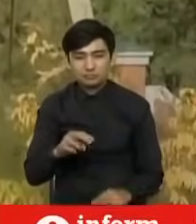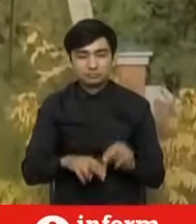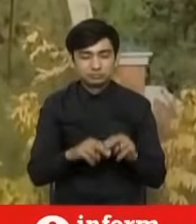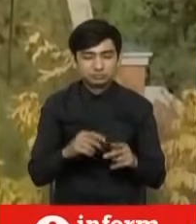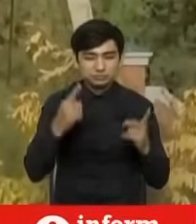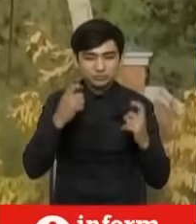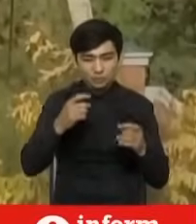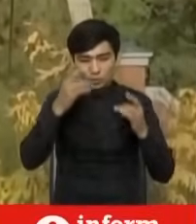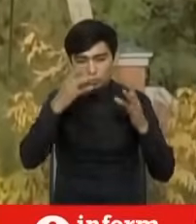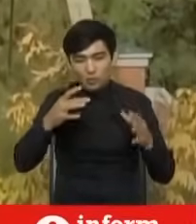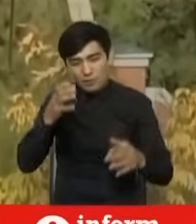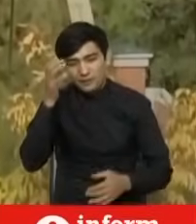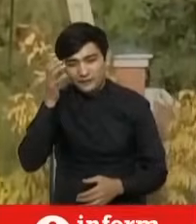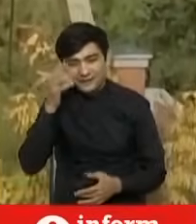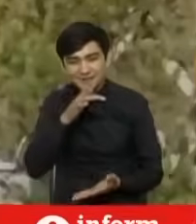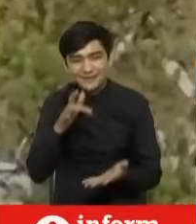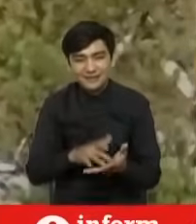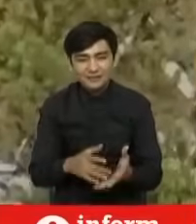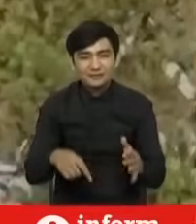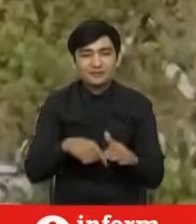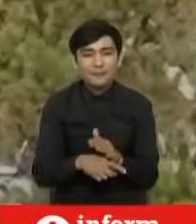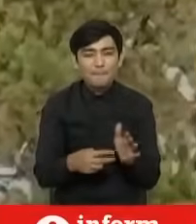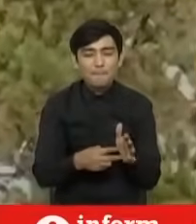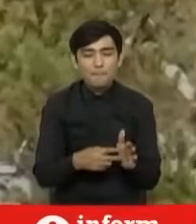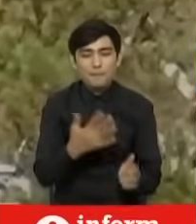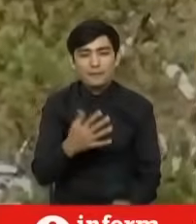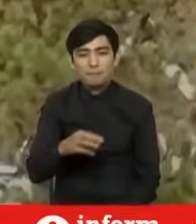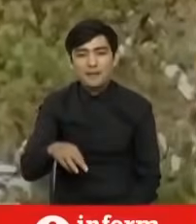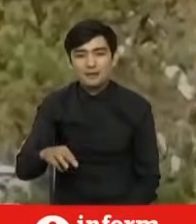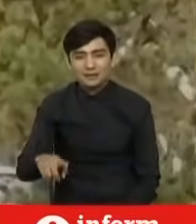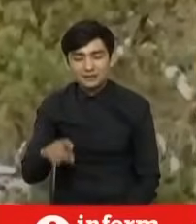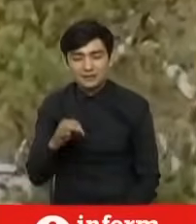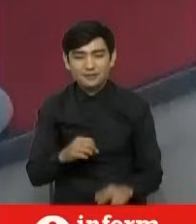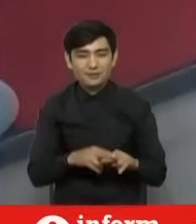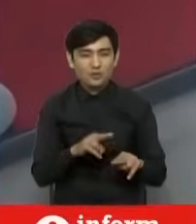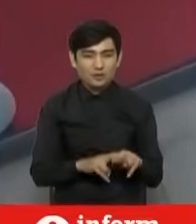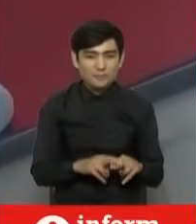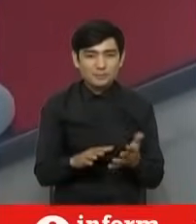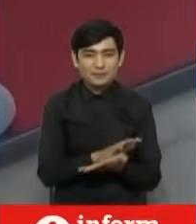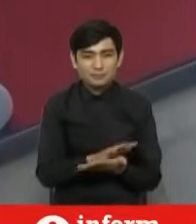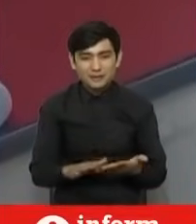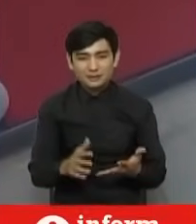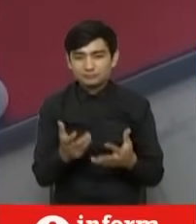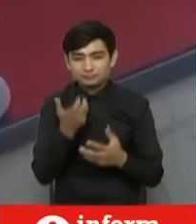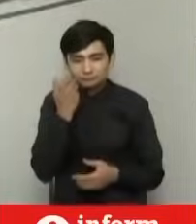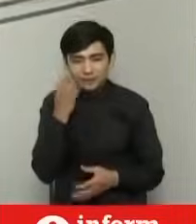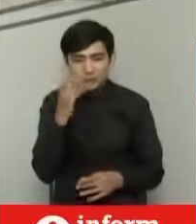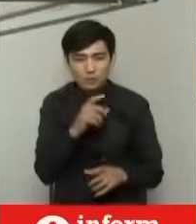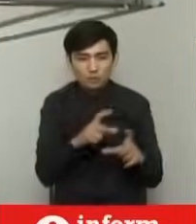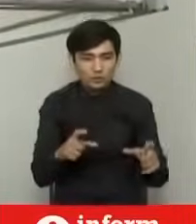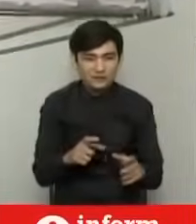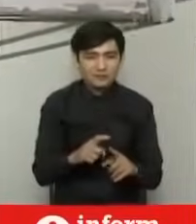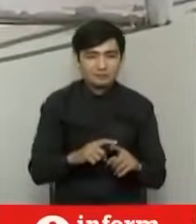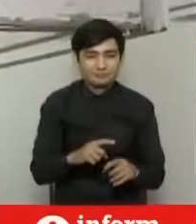современный культурно-образовательный центр стоимостью более 5 миллиардов тенге, услугами которого смогут бесплатно воспользоваться люди с